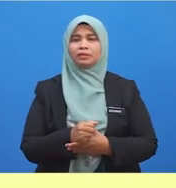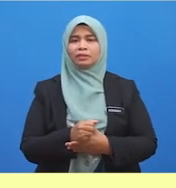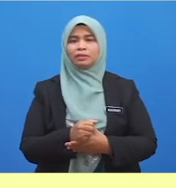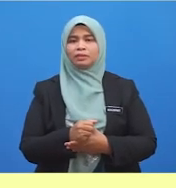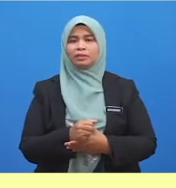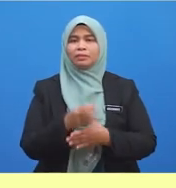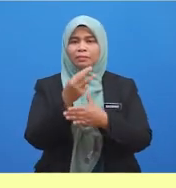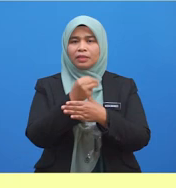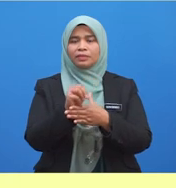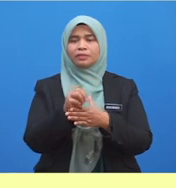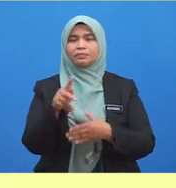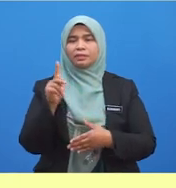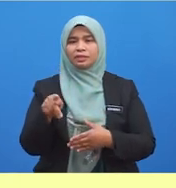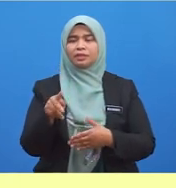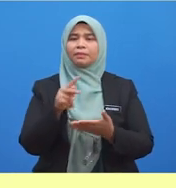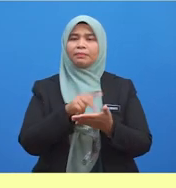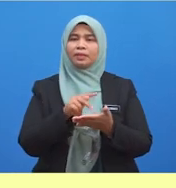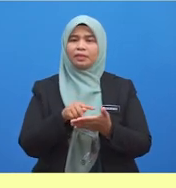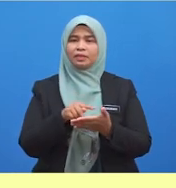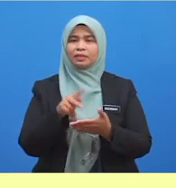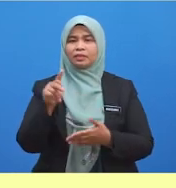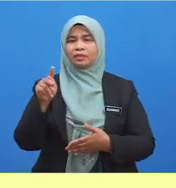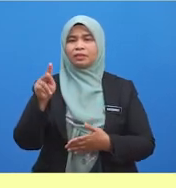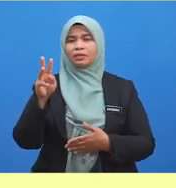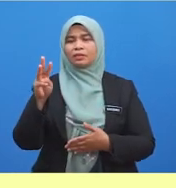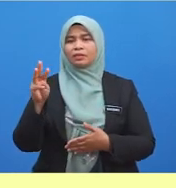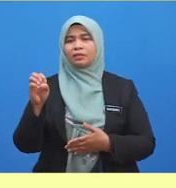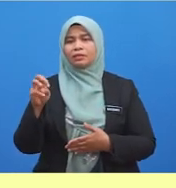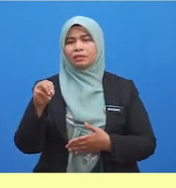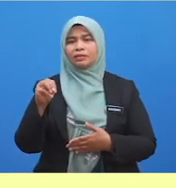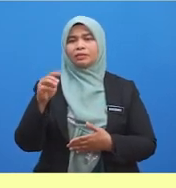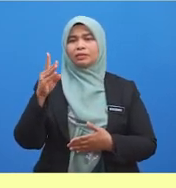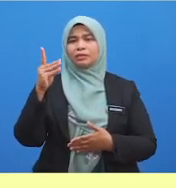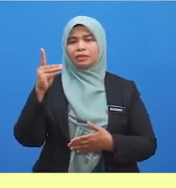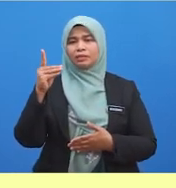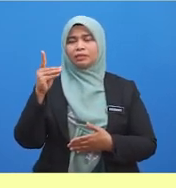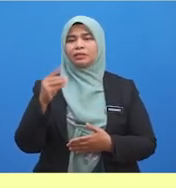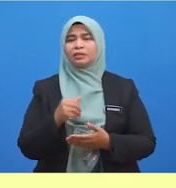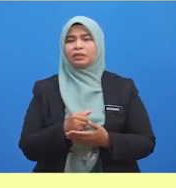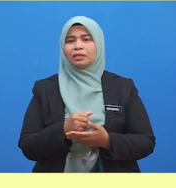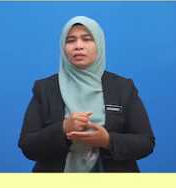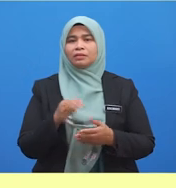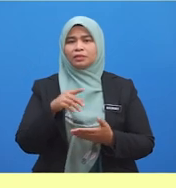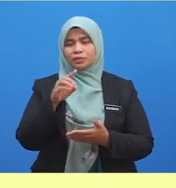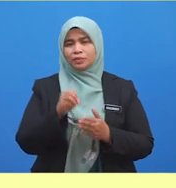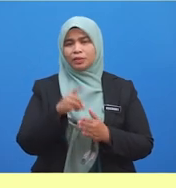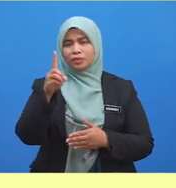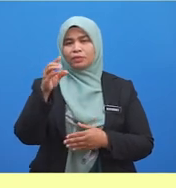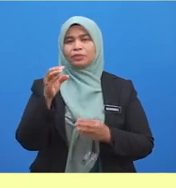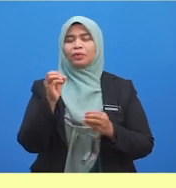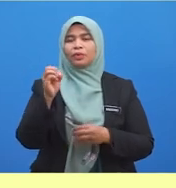Meiosis memastikan bilangan kromosom diploid sesuatu organisma